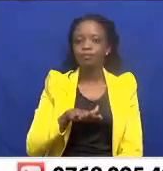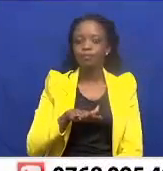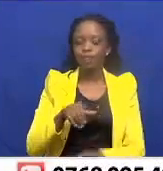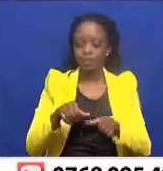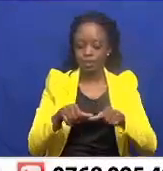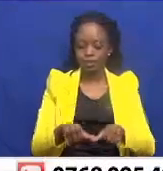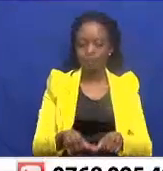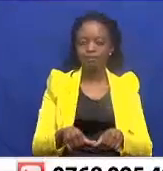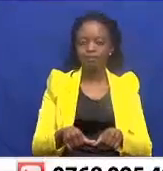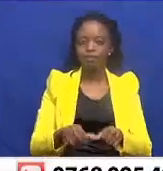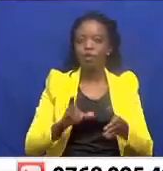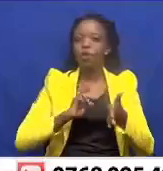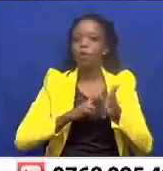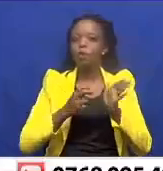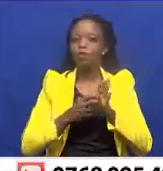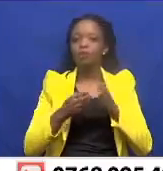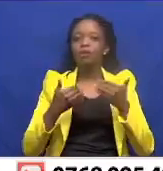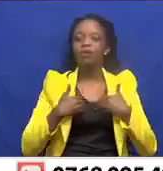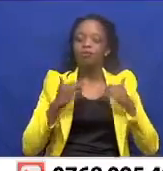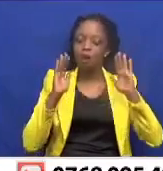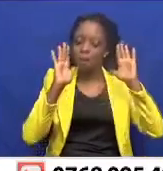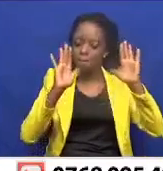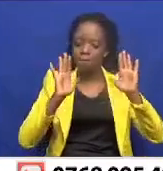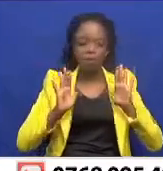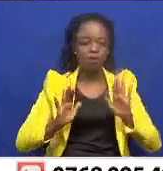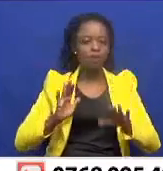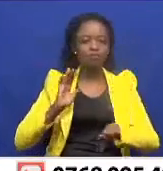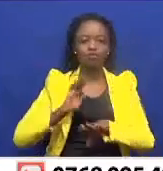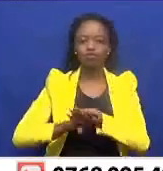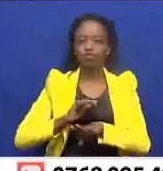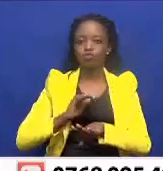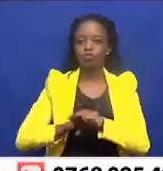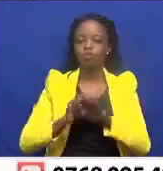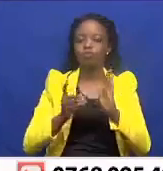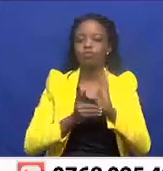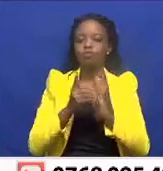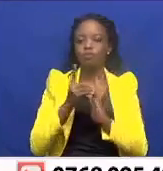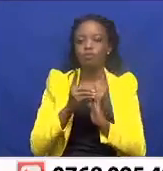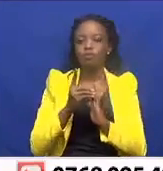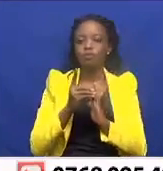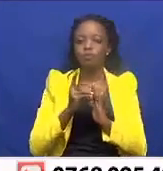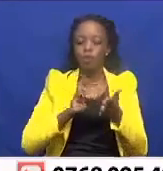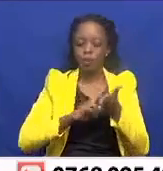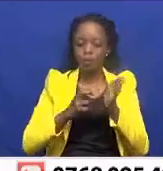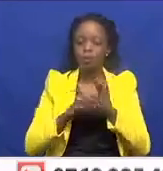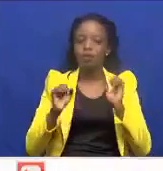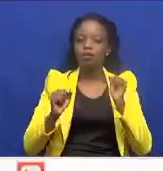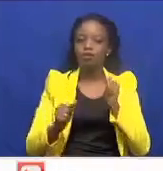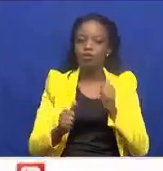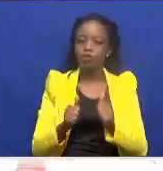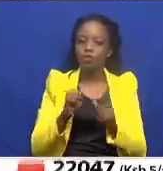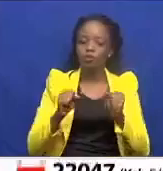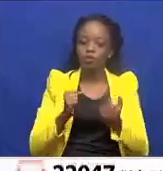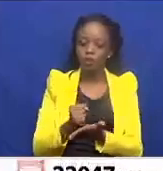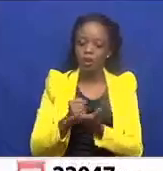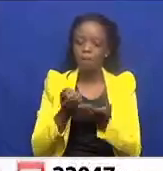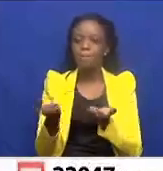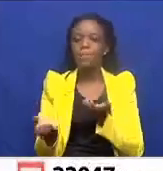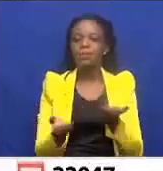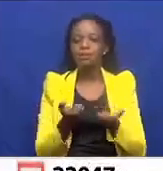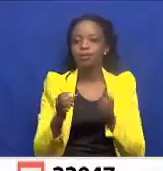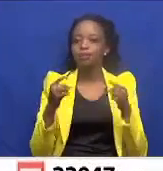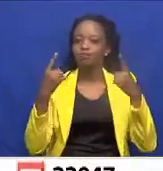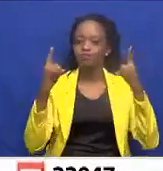hapa kwa hivyo ni mradi uko na umuhimu sana kimaendeleo ni mradi pia utasaidia biashara